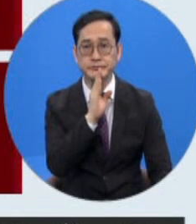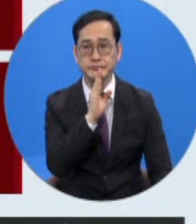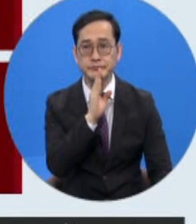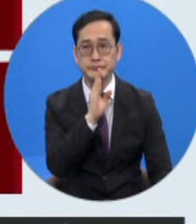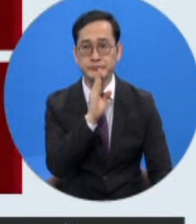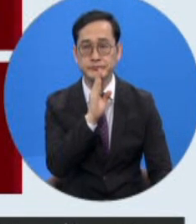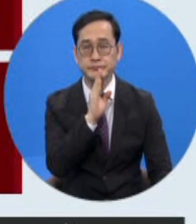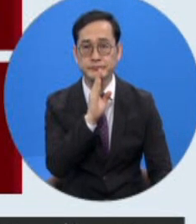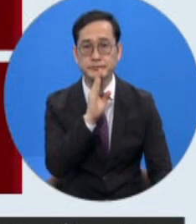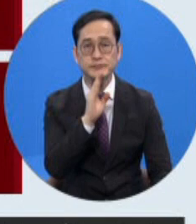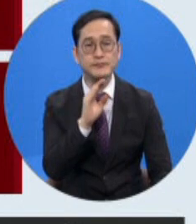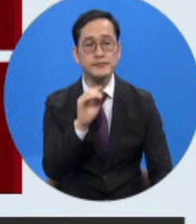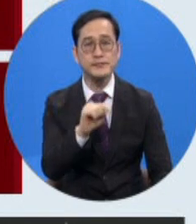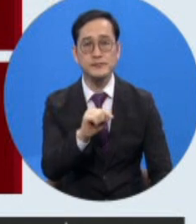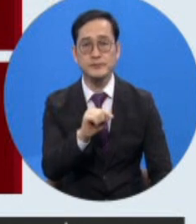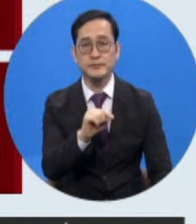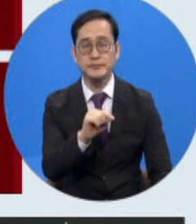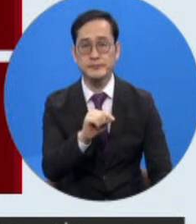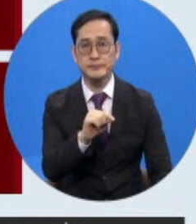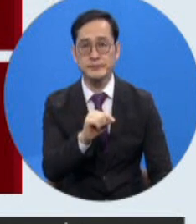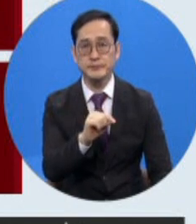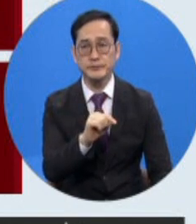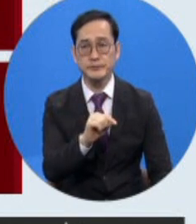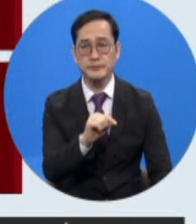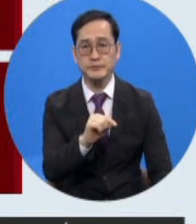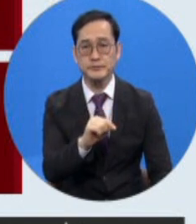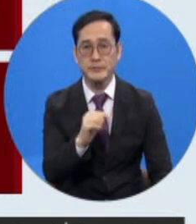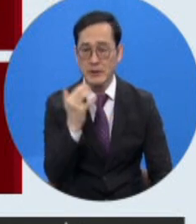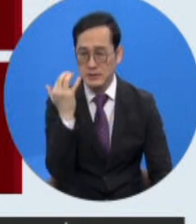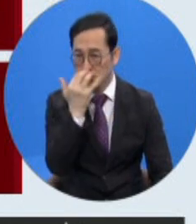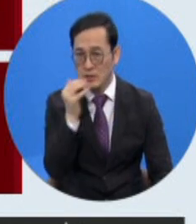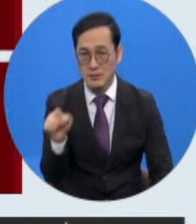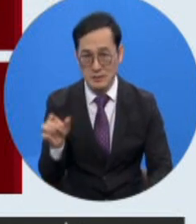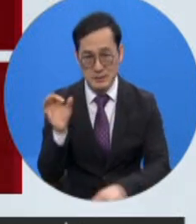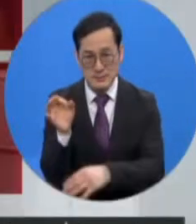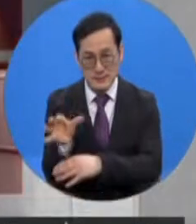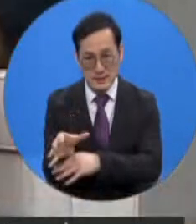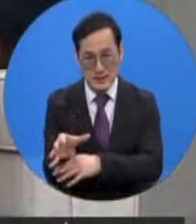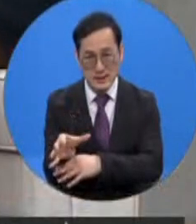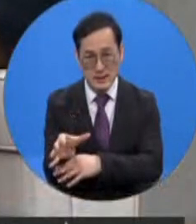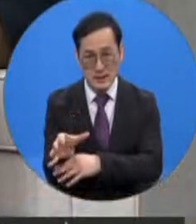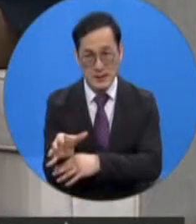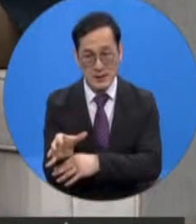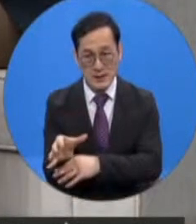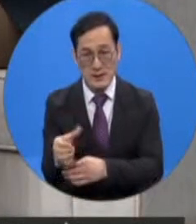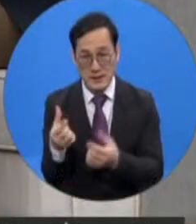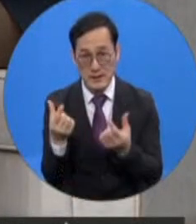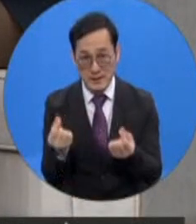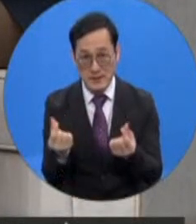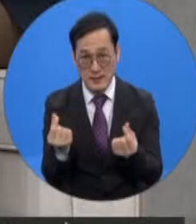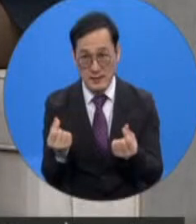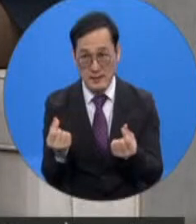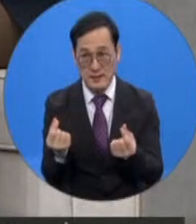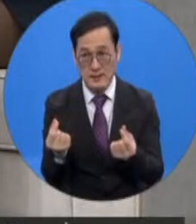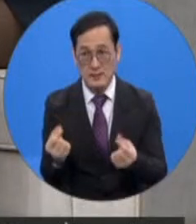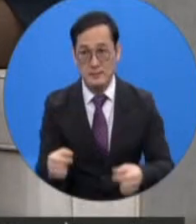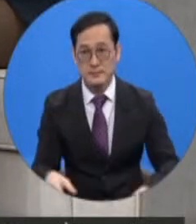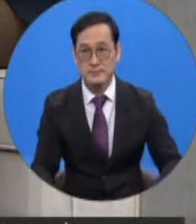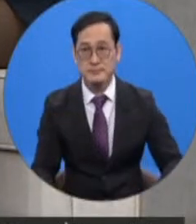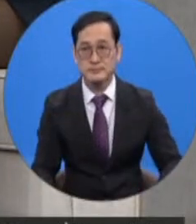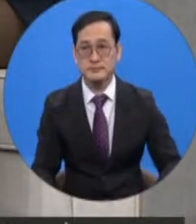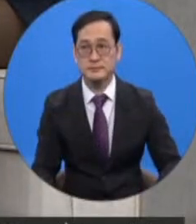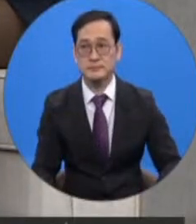텐데 성매매를 암시하고 있는 것 맞습니까? 글쎄요, 뭐 정확하게 성매매를 했다 이렇게 알 수는